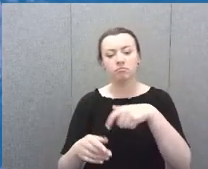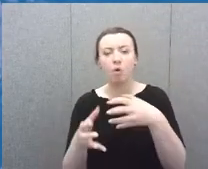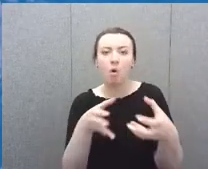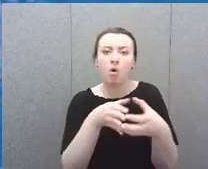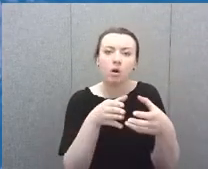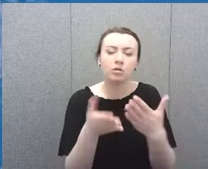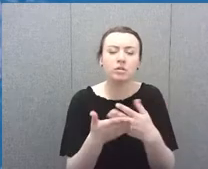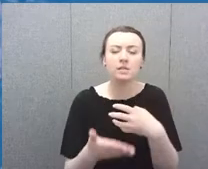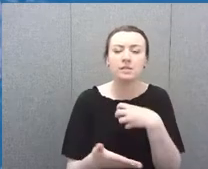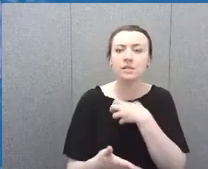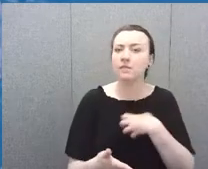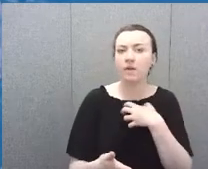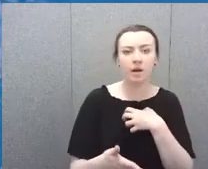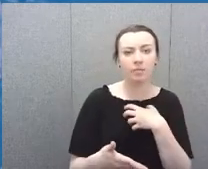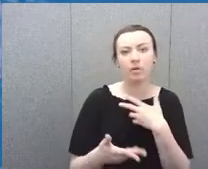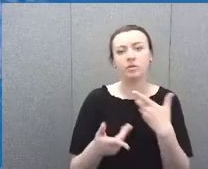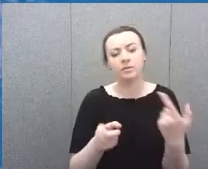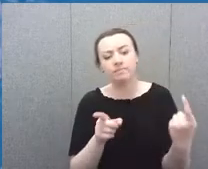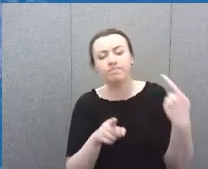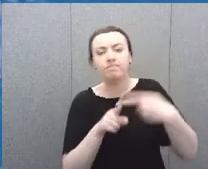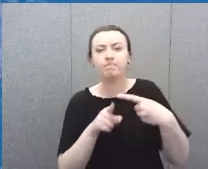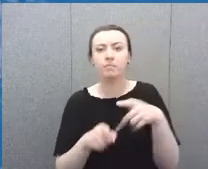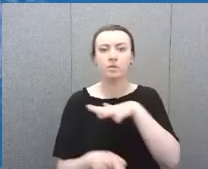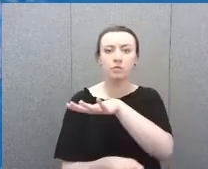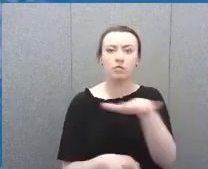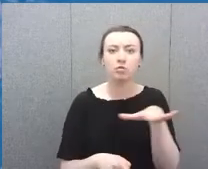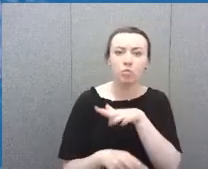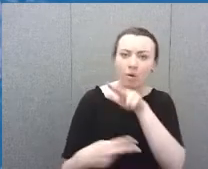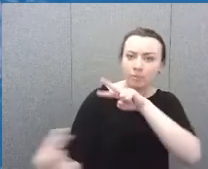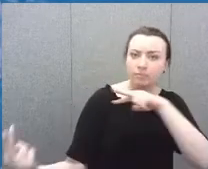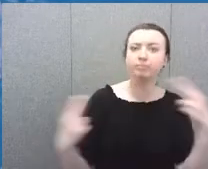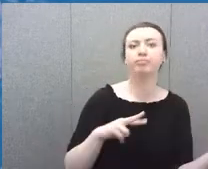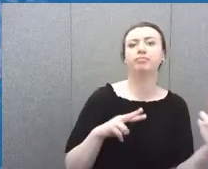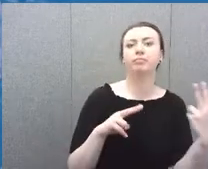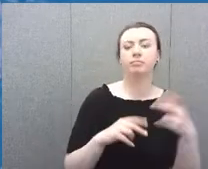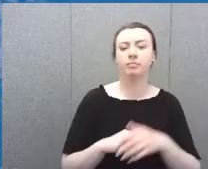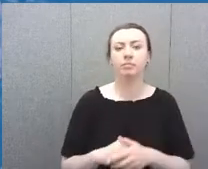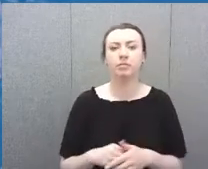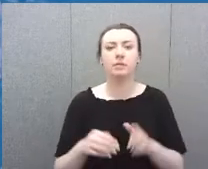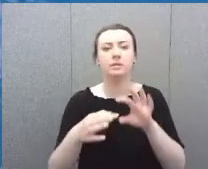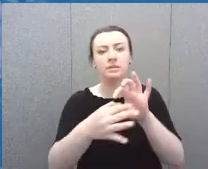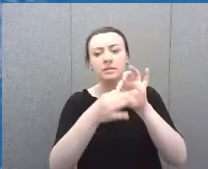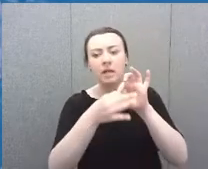эволюции страны и общества. Говоря про